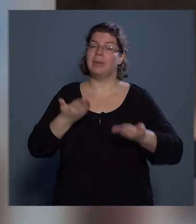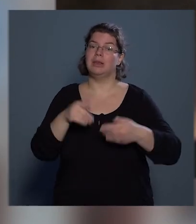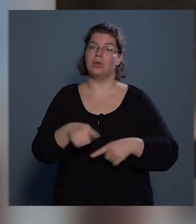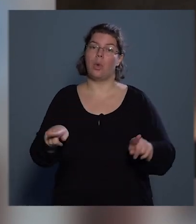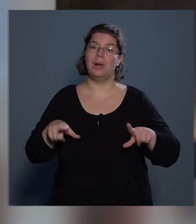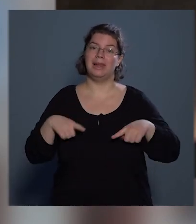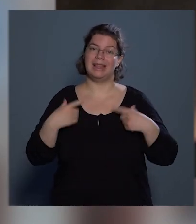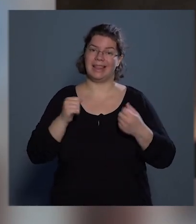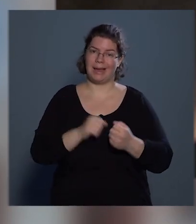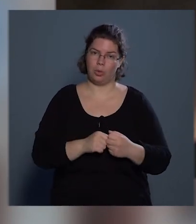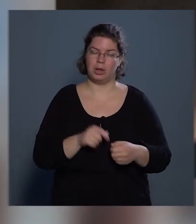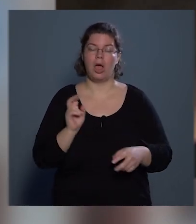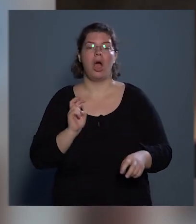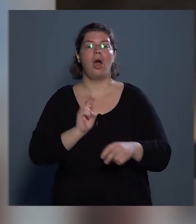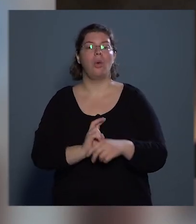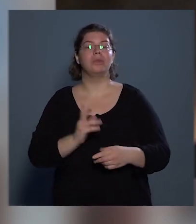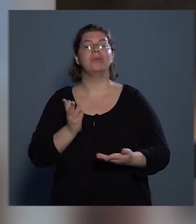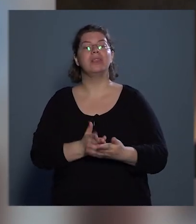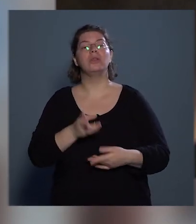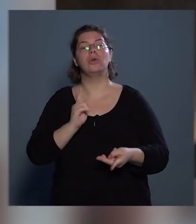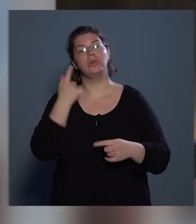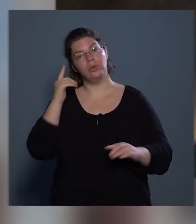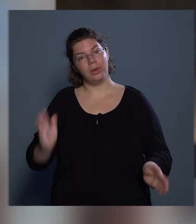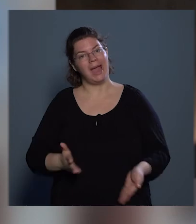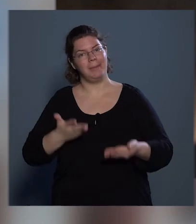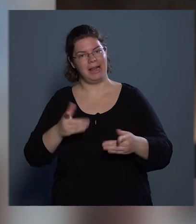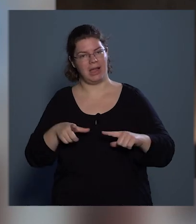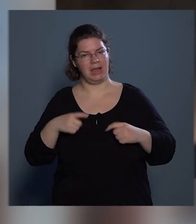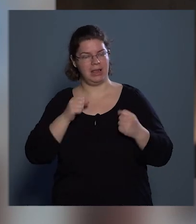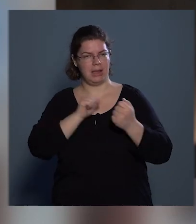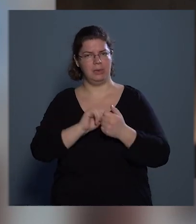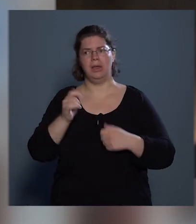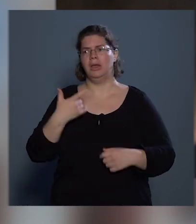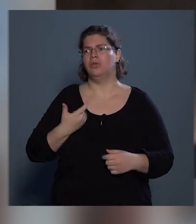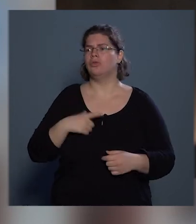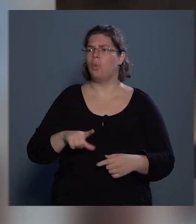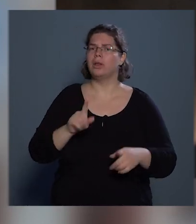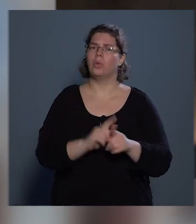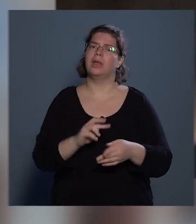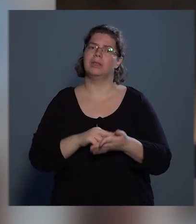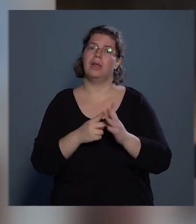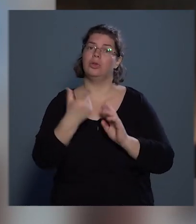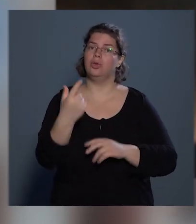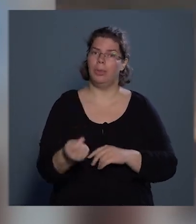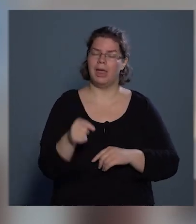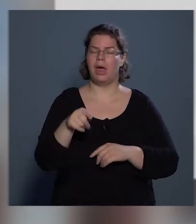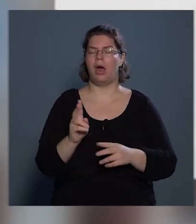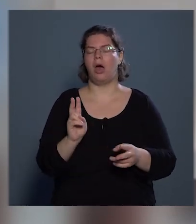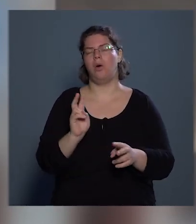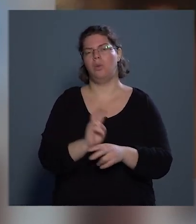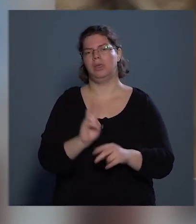létszámukat. Ahhoz viszont, hogy emeljük a létszámukat, és ugye itt volt olyan terv, hogy duplára, ahhoz nekik új helyet kell